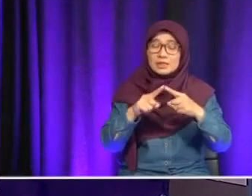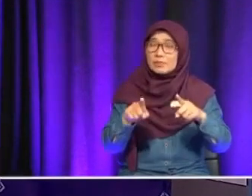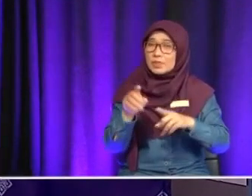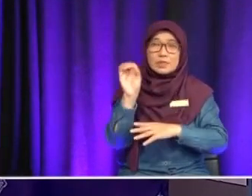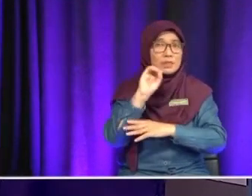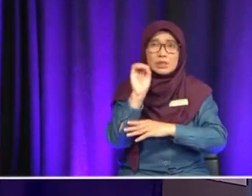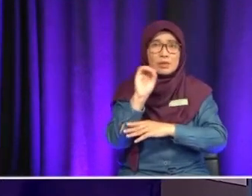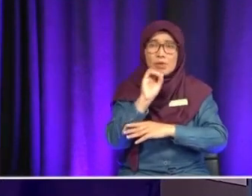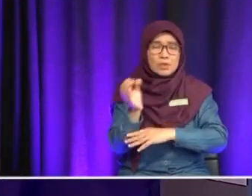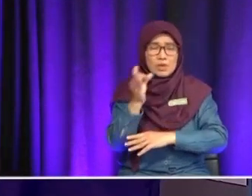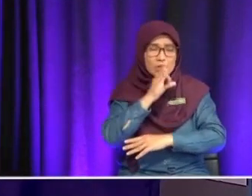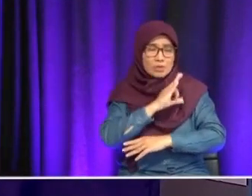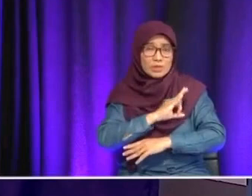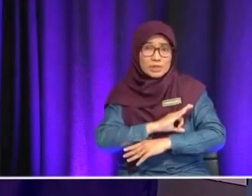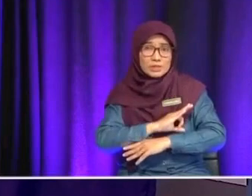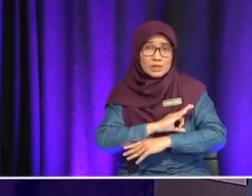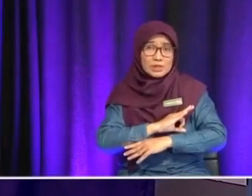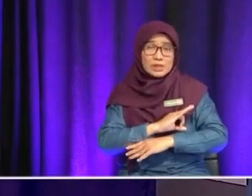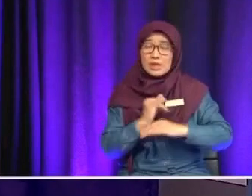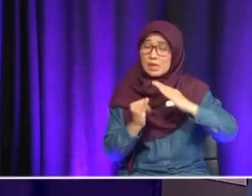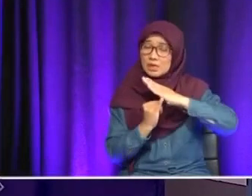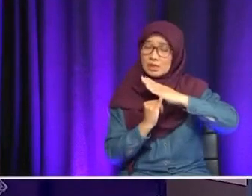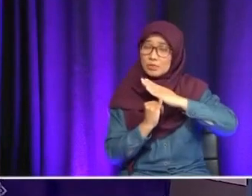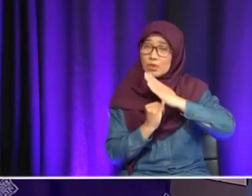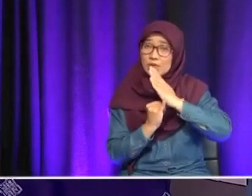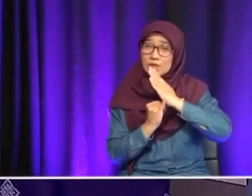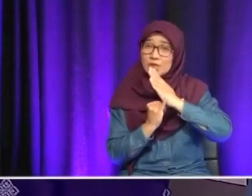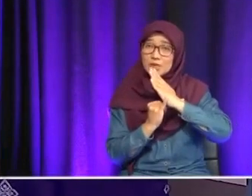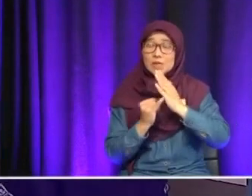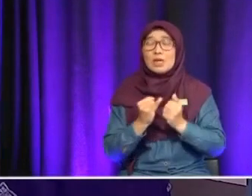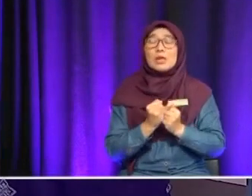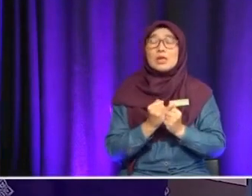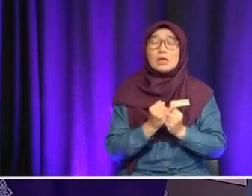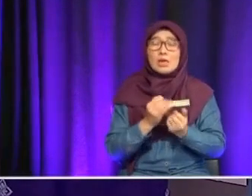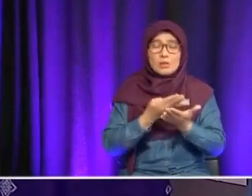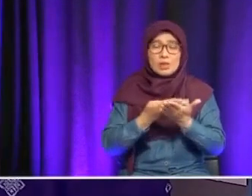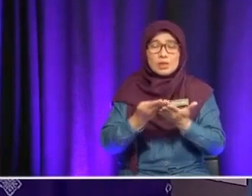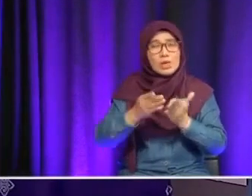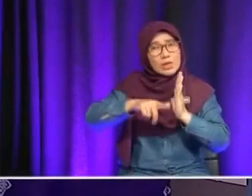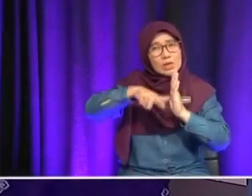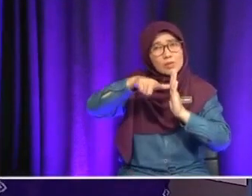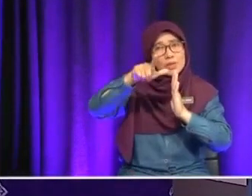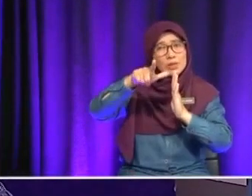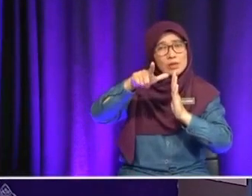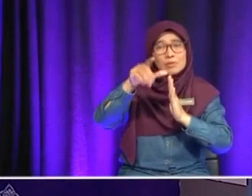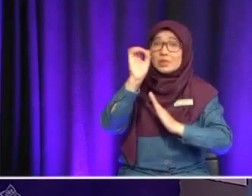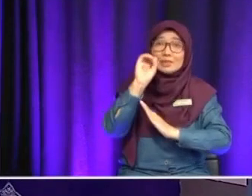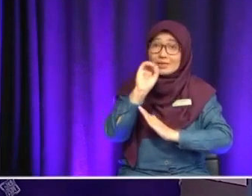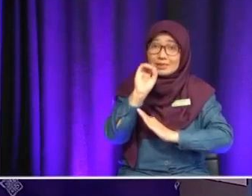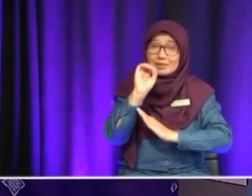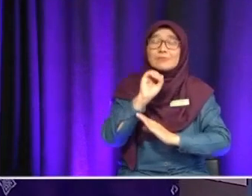apa-apa faedah ataupun imbuhan ataupun bayaran lebih daripada apa yang